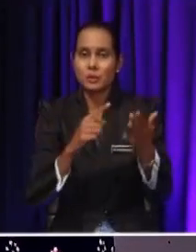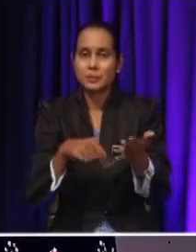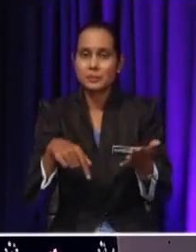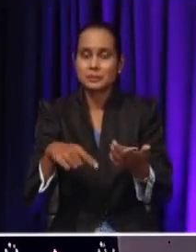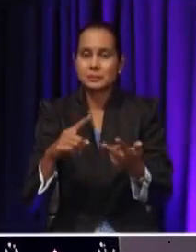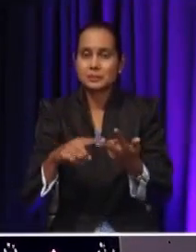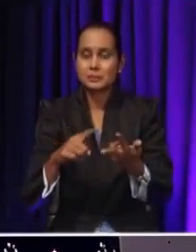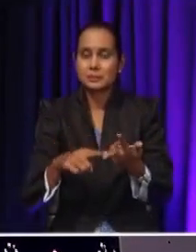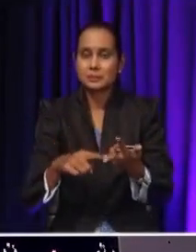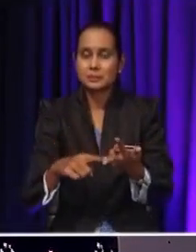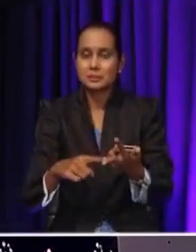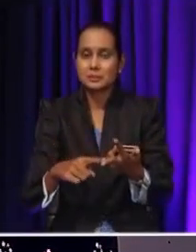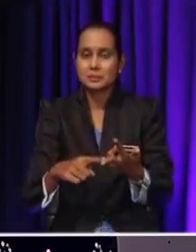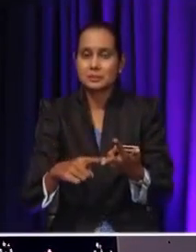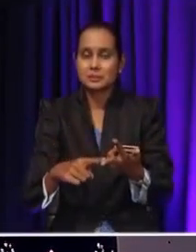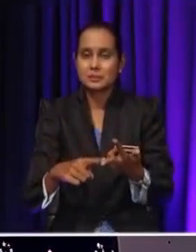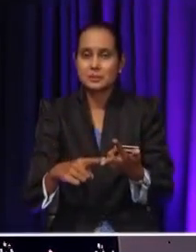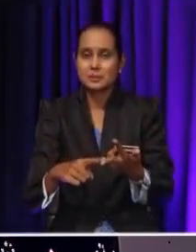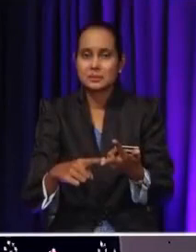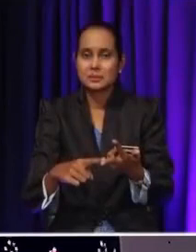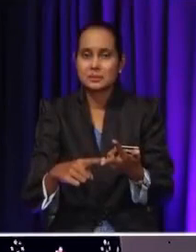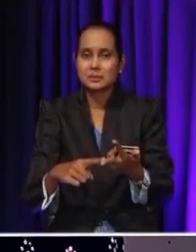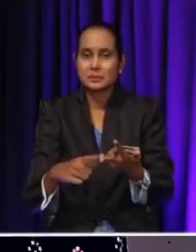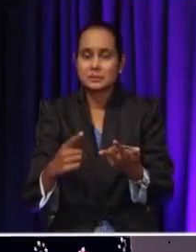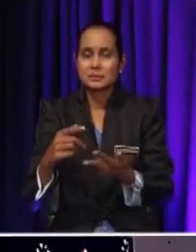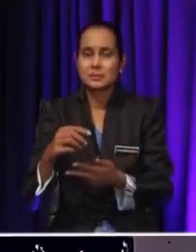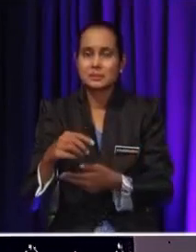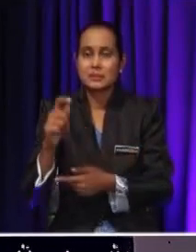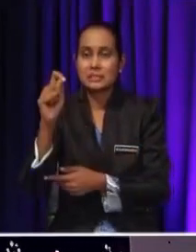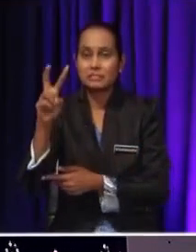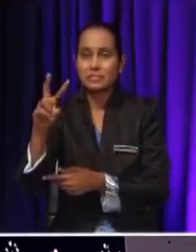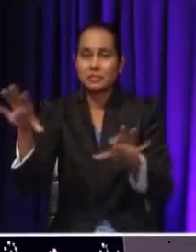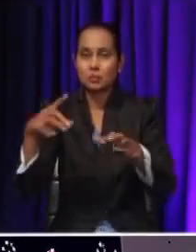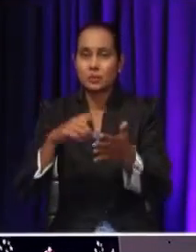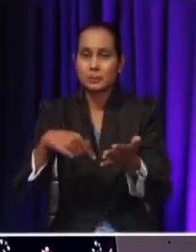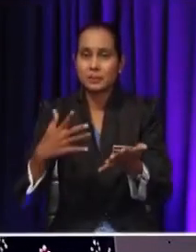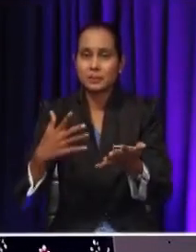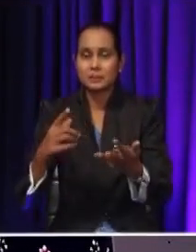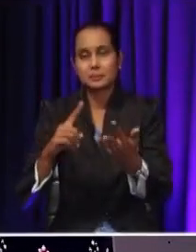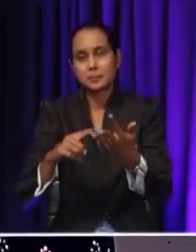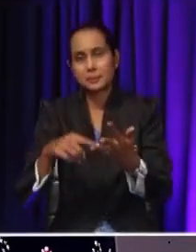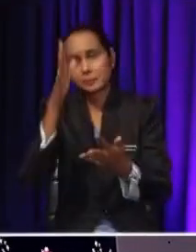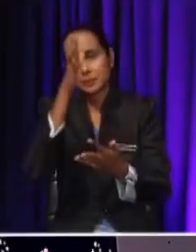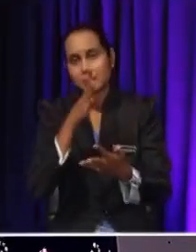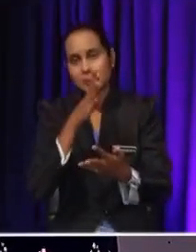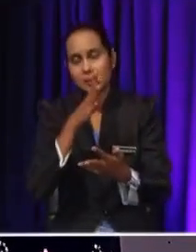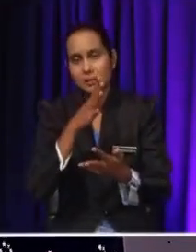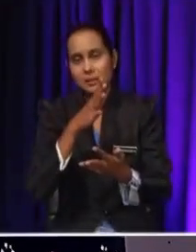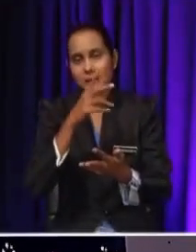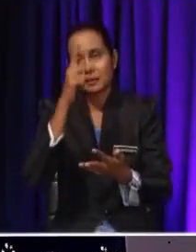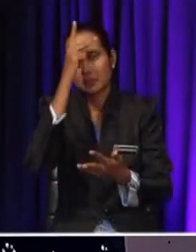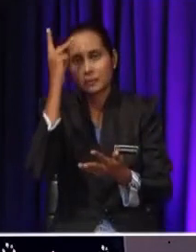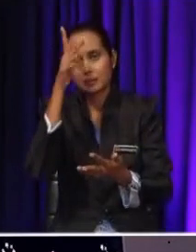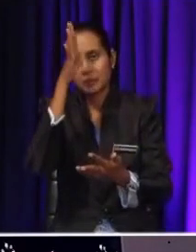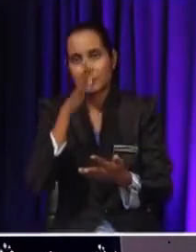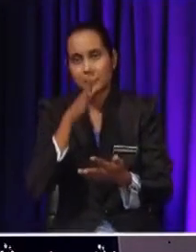seterusnya dan ya menciptakan media massa karena buah ape dan pastinya ibu bapak karena Ibu Bapak ini insan